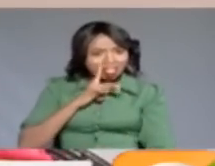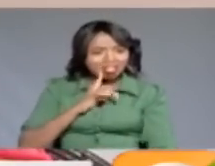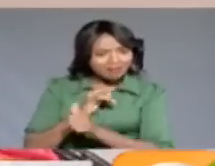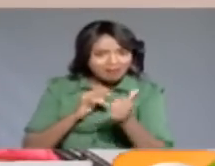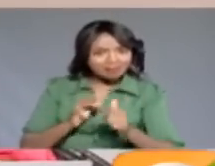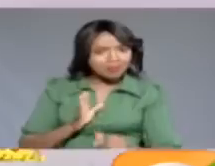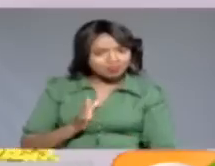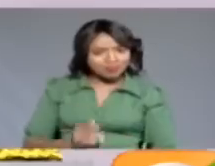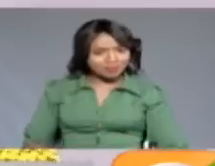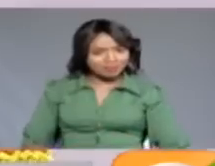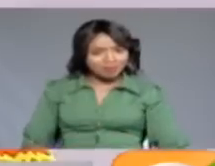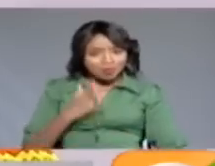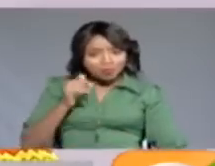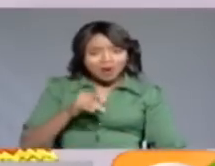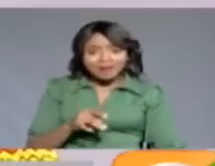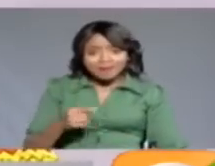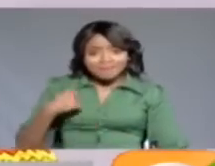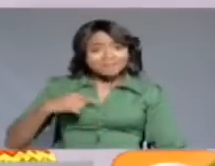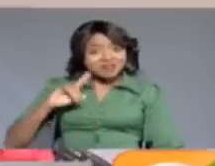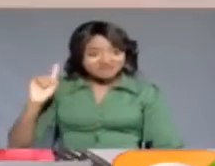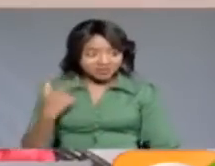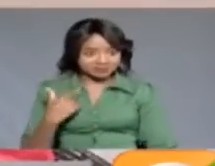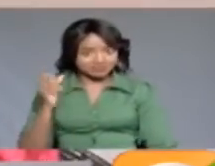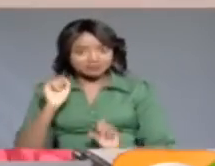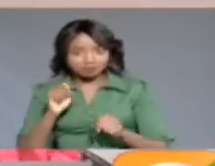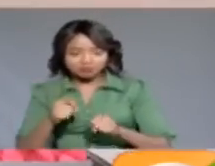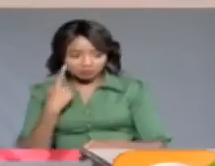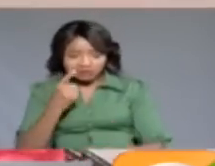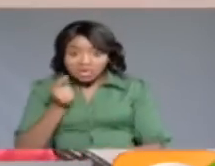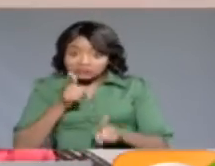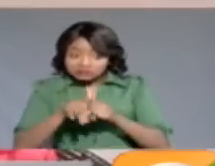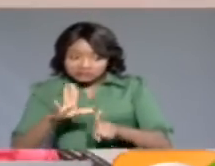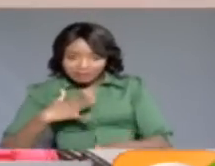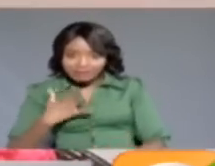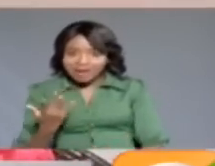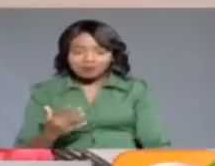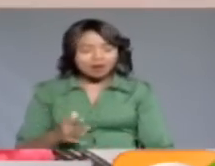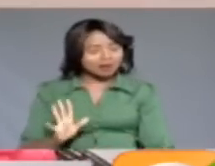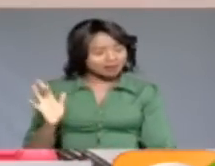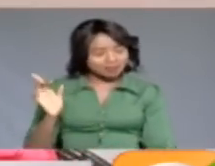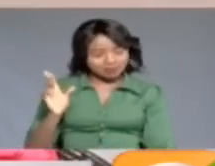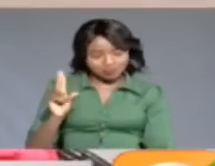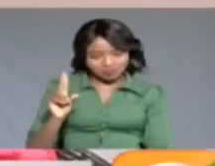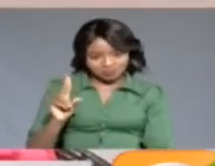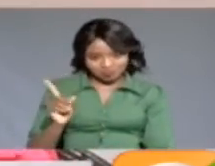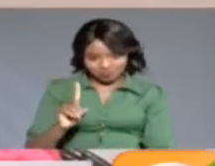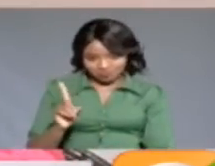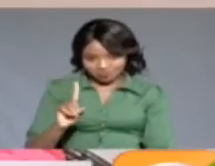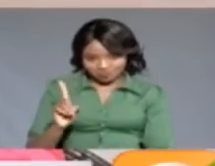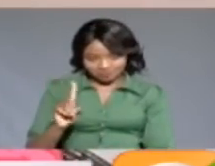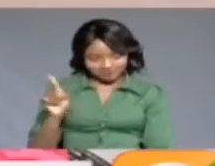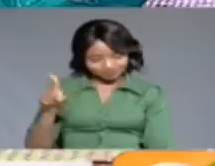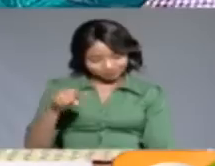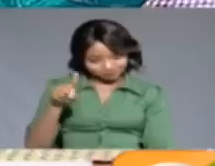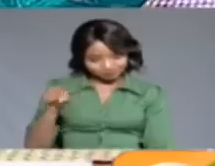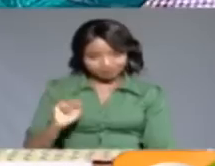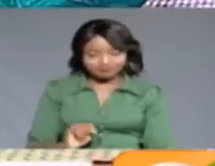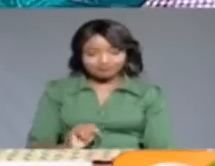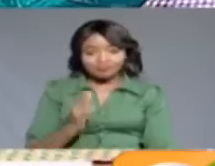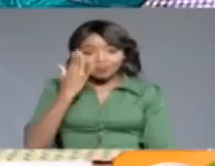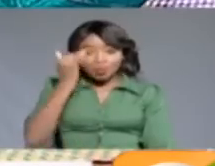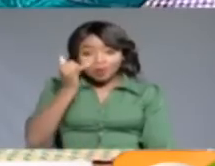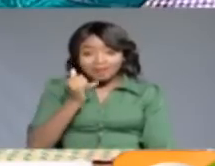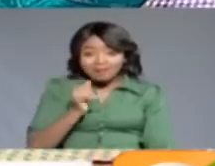mke ndio wa kwanza. Kama ni mimi ningekuwa kwanza kuelewa. Yeye unaona namsaidia dadake. Hapana, hapana. Kusaidia basi ukifika kwamba paka yule